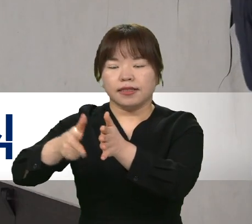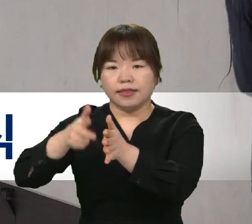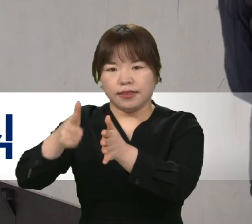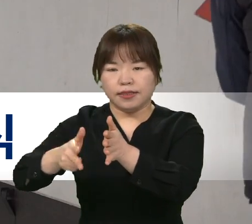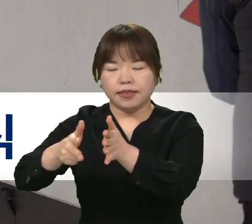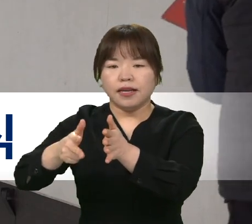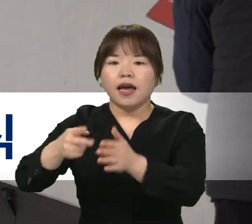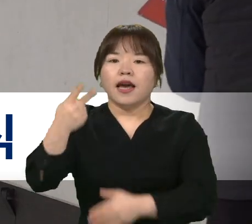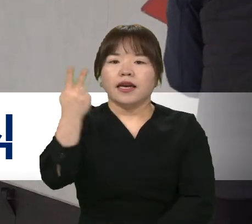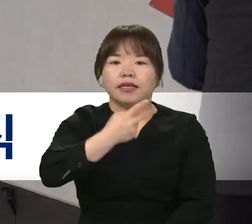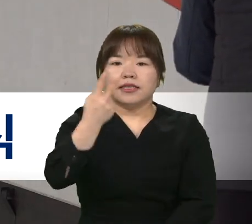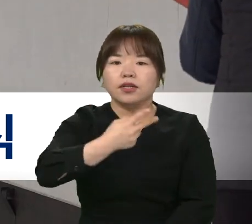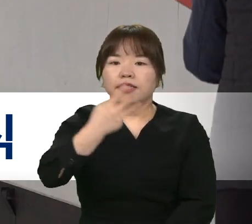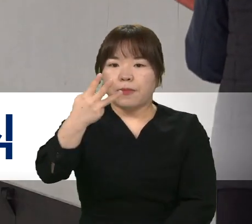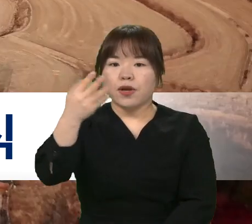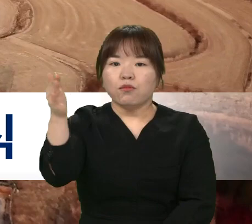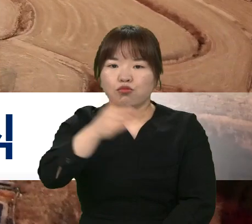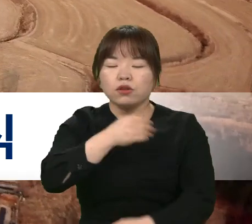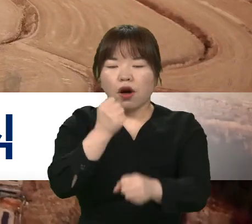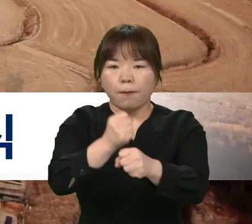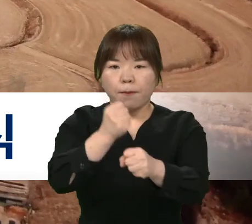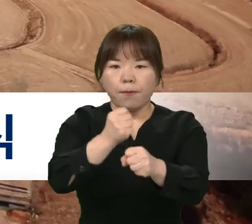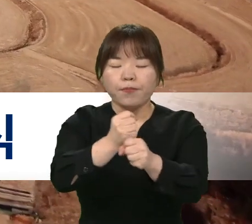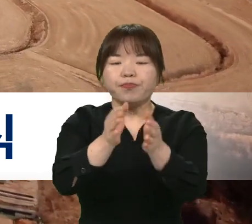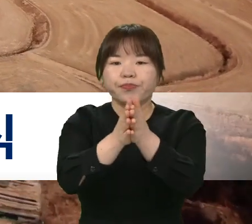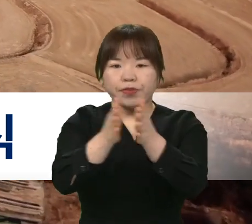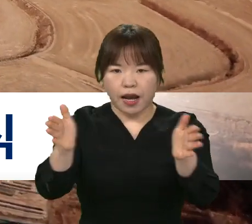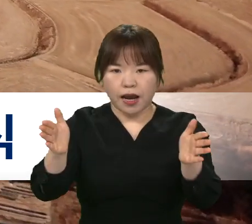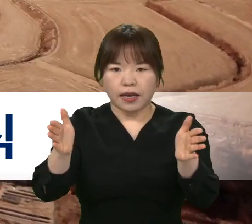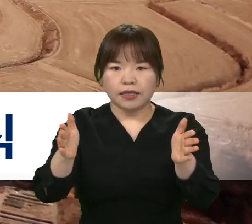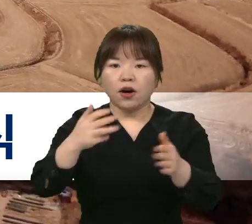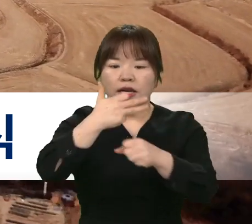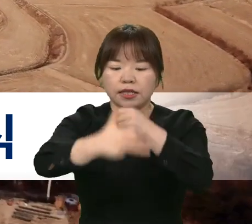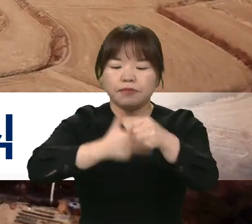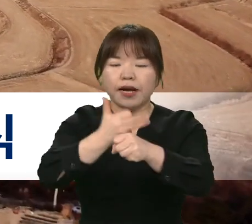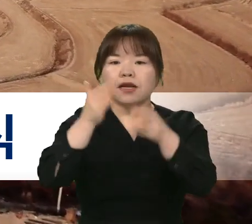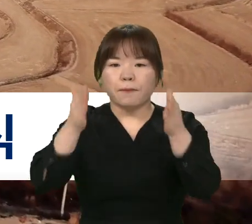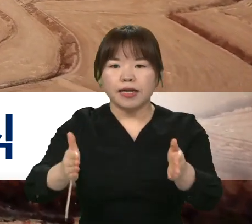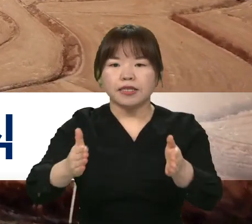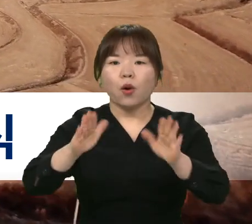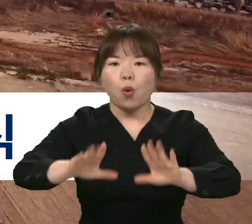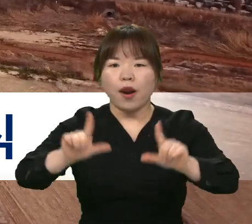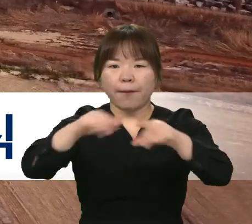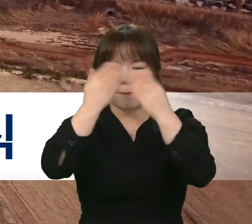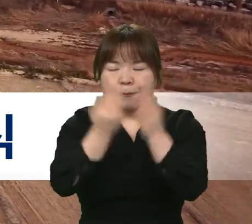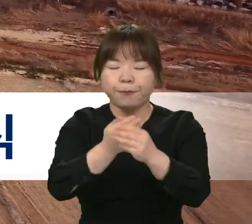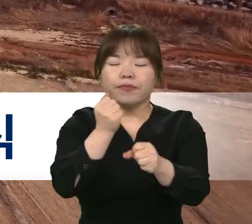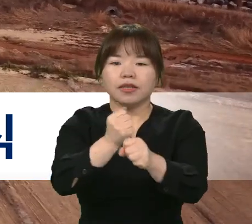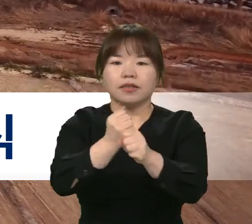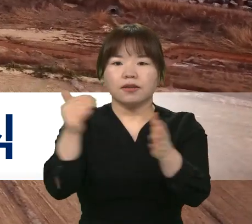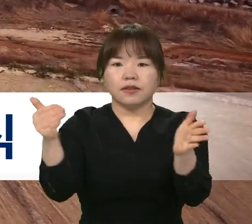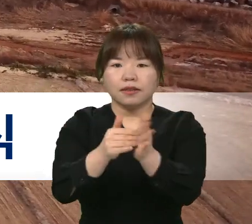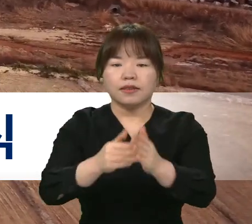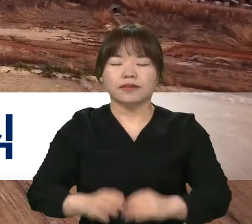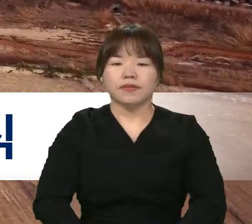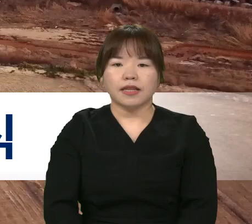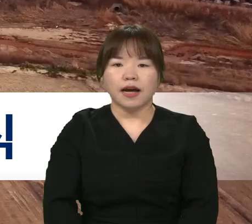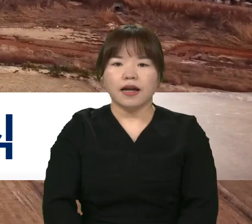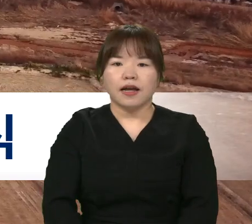복선전철화 사업은 2003년부터 시작됐으며 18년 많이 노래 전구간이 완공되었습니다